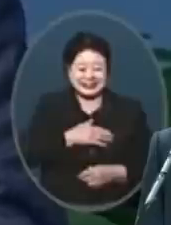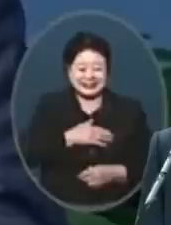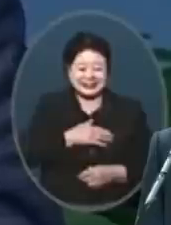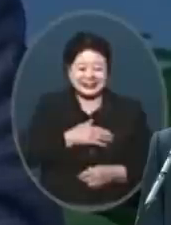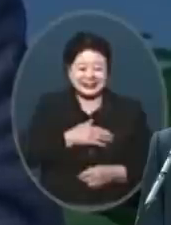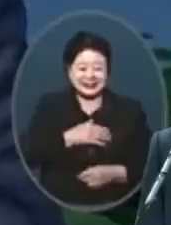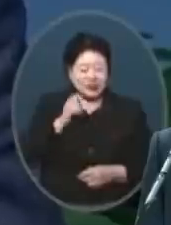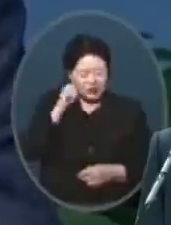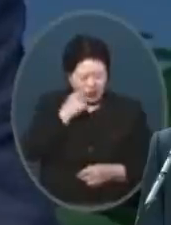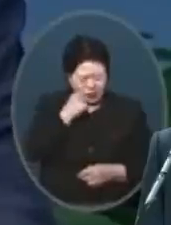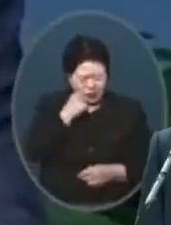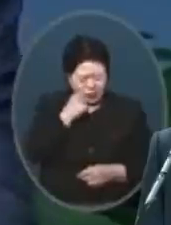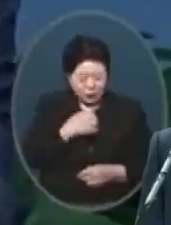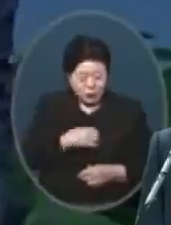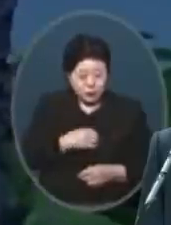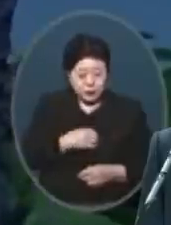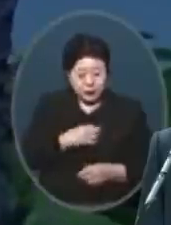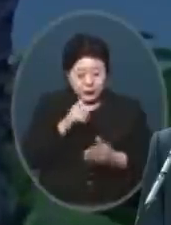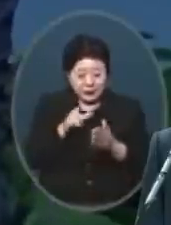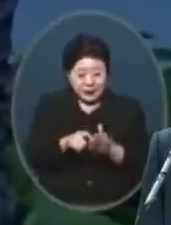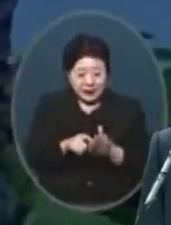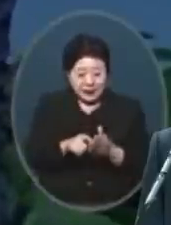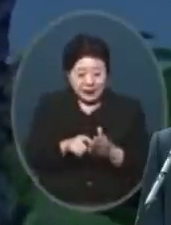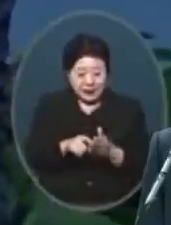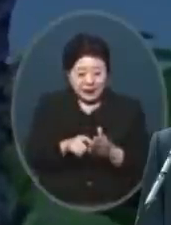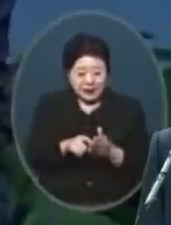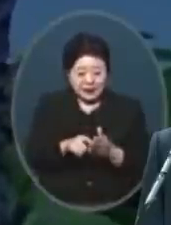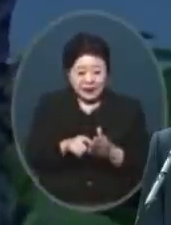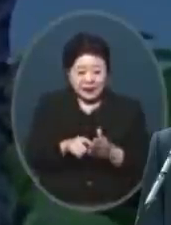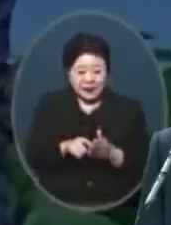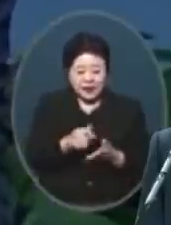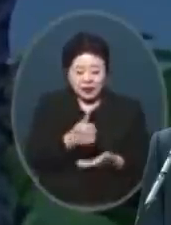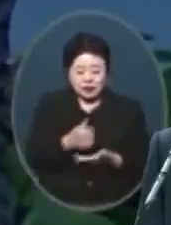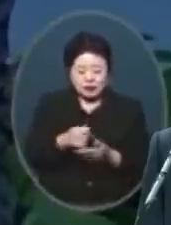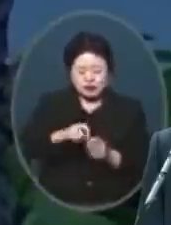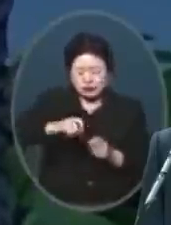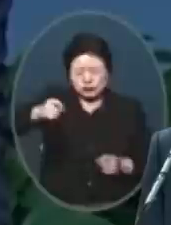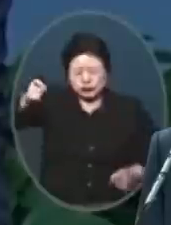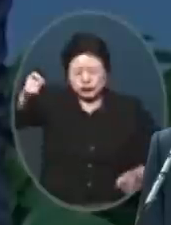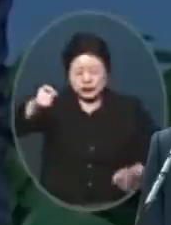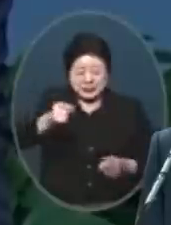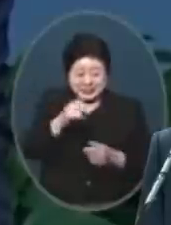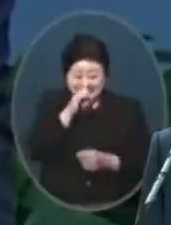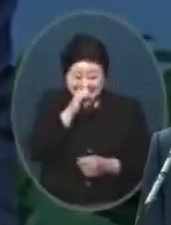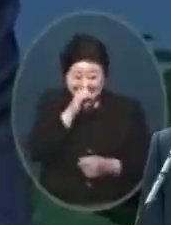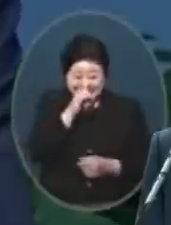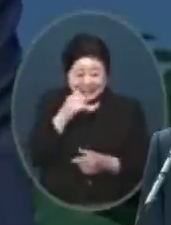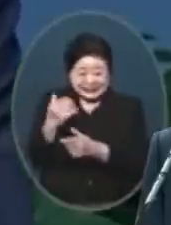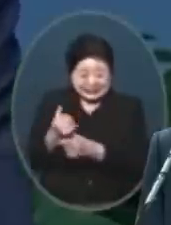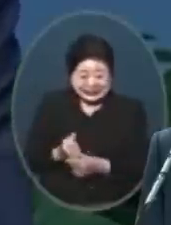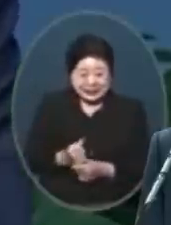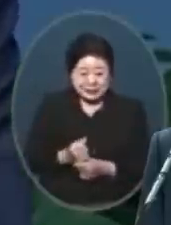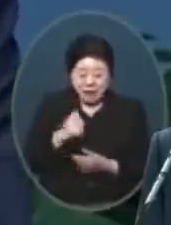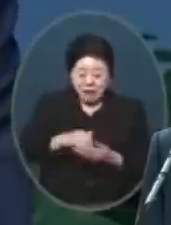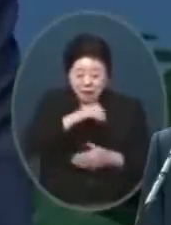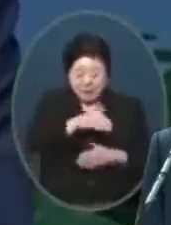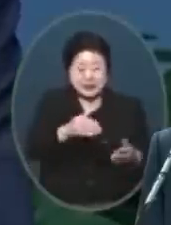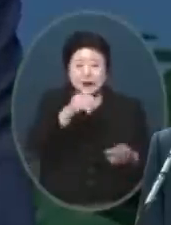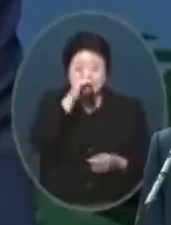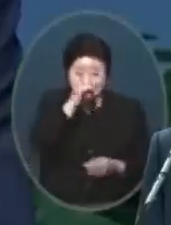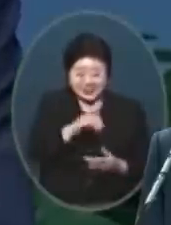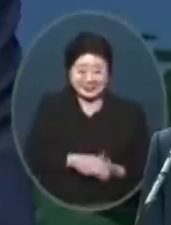그 어려운 위기에 나는 매달릴 수 있는 줄이 있고 설 수 있는 반석이 있지 않습니까?